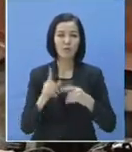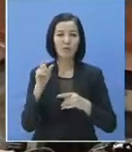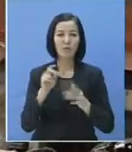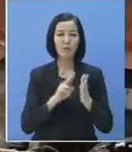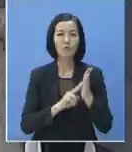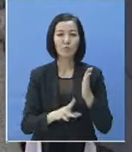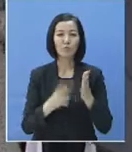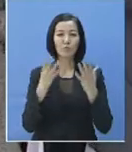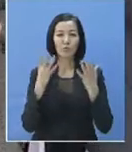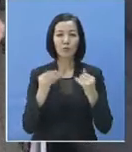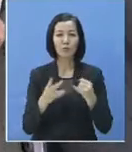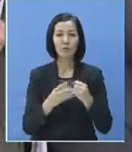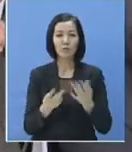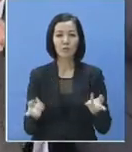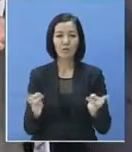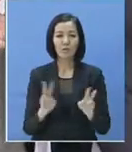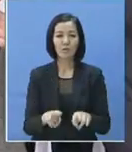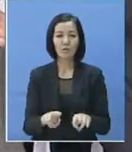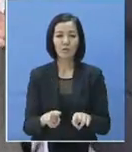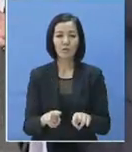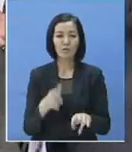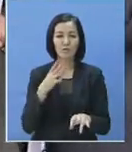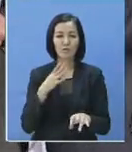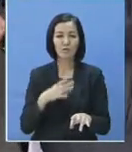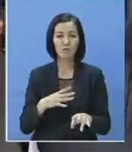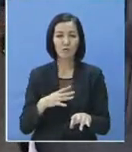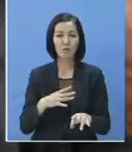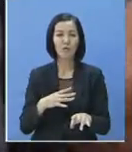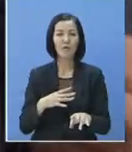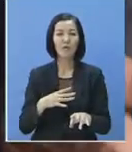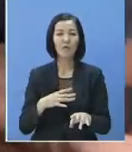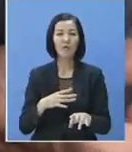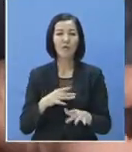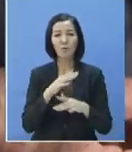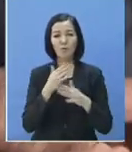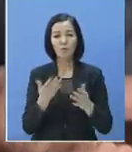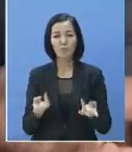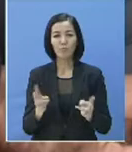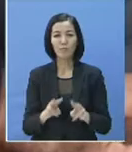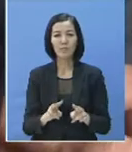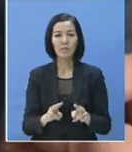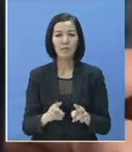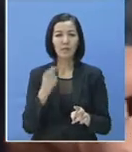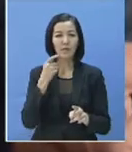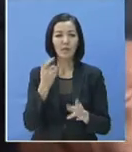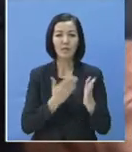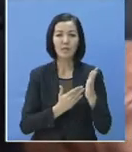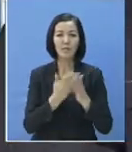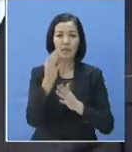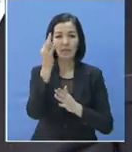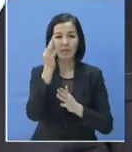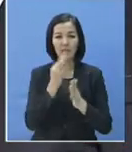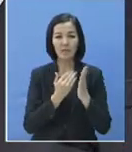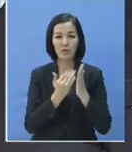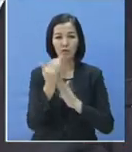күн жерде жата береді. Шаруалардың кеш қазатыны сол. Неғұрлым көп жатса, соғұрлым қанттылығы жоғары болады.